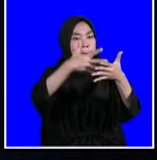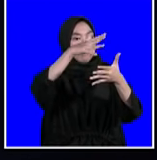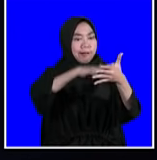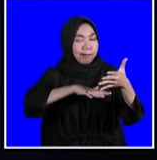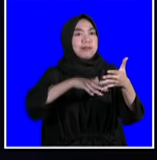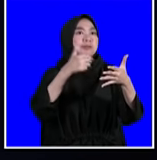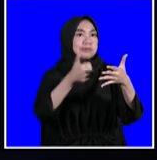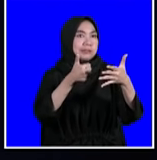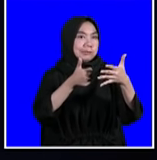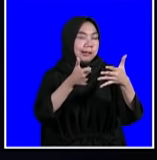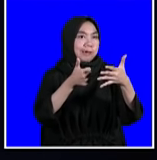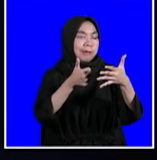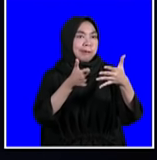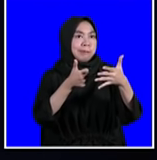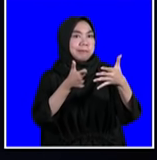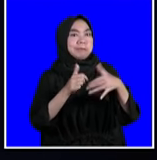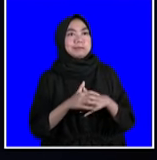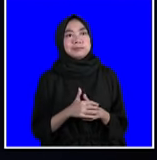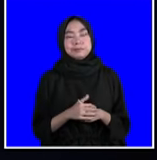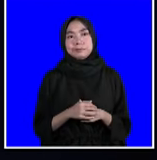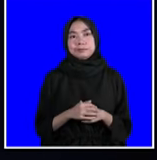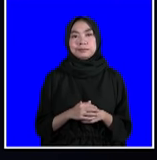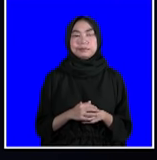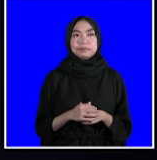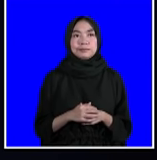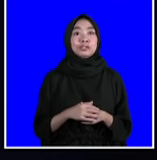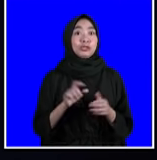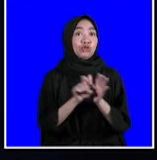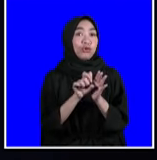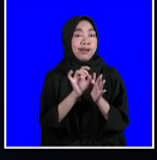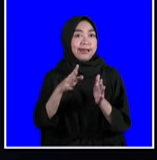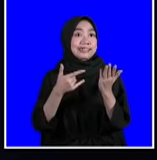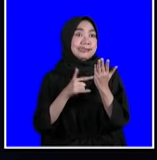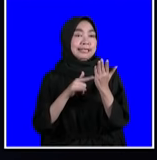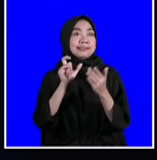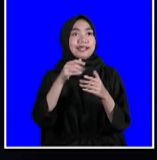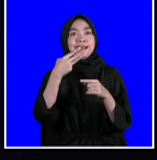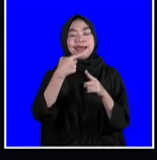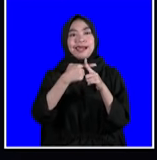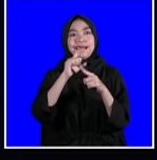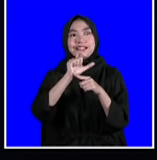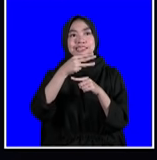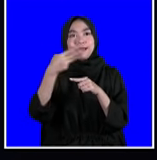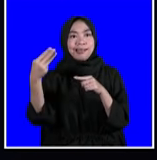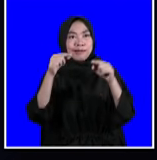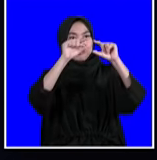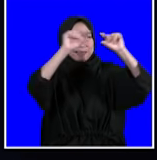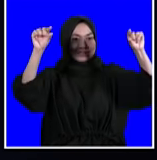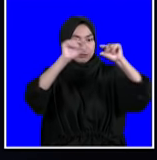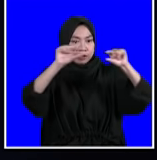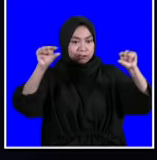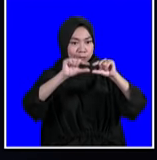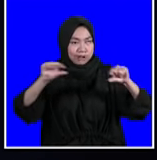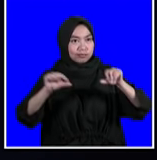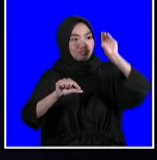membuatnya secara digital yaitu dengan menggunakan program Excel. Nah, di situ Anda tinggal membuat kolom dan baris dan kemudian